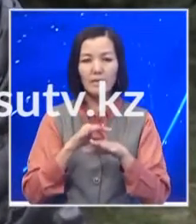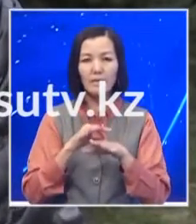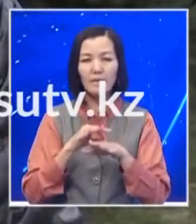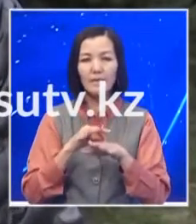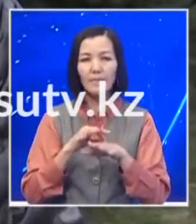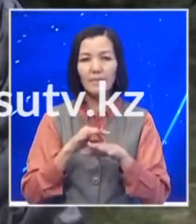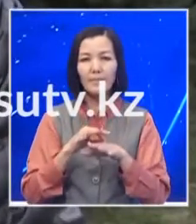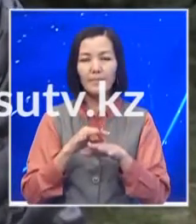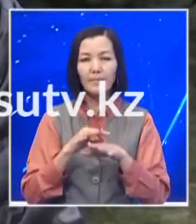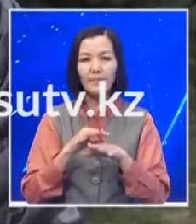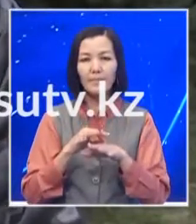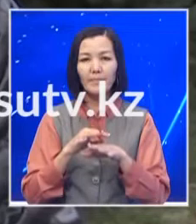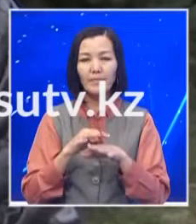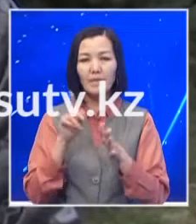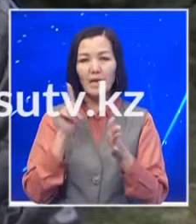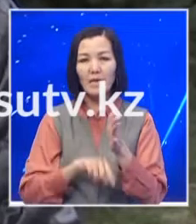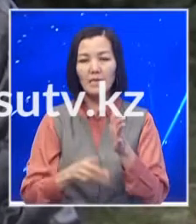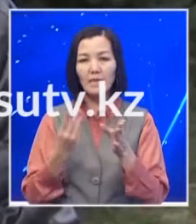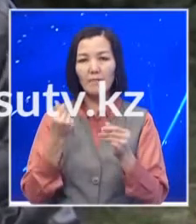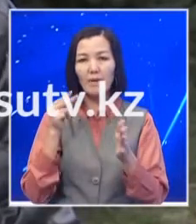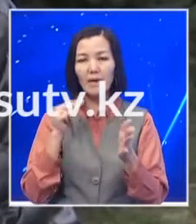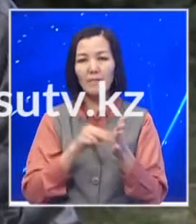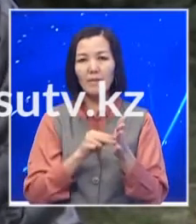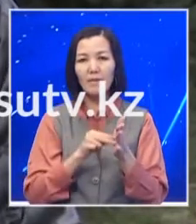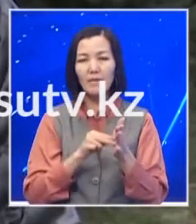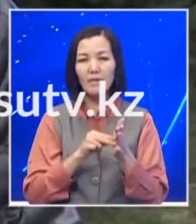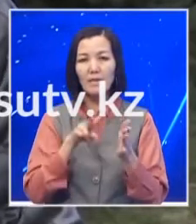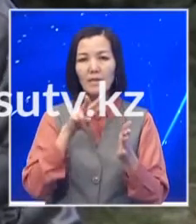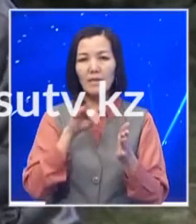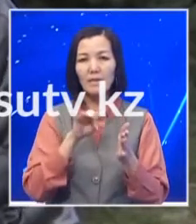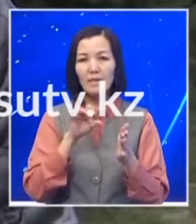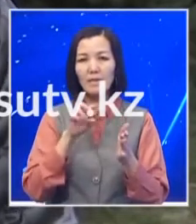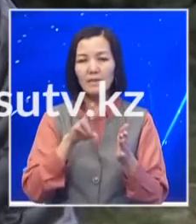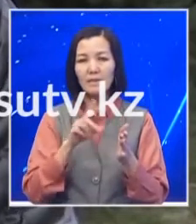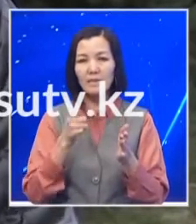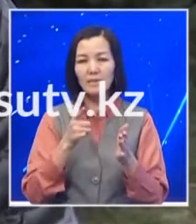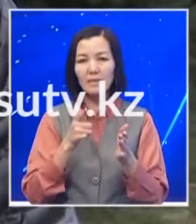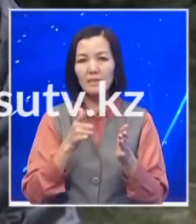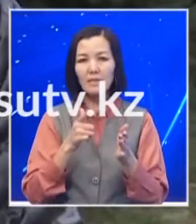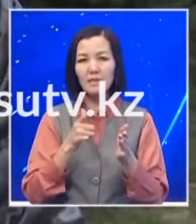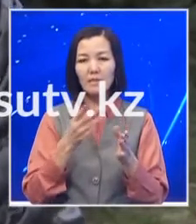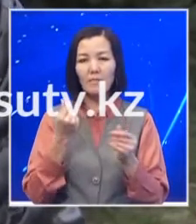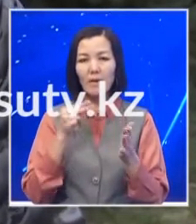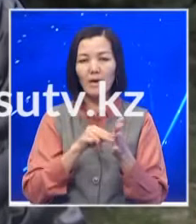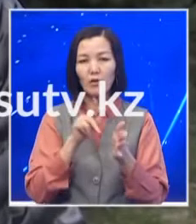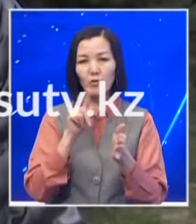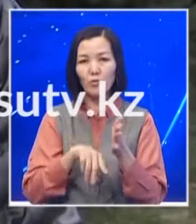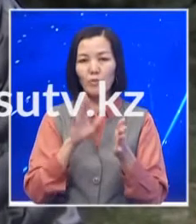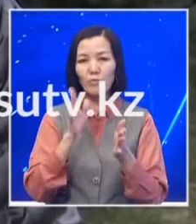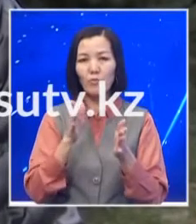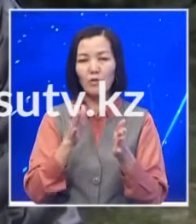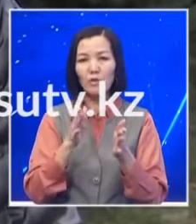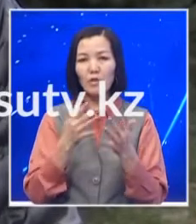ол жақта арзан бағамен жаңағы лизингтің үстемақысы төмен болады. Ауыл